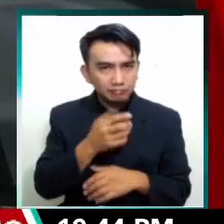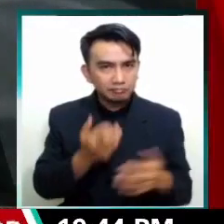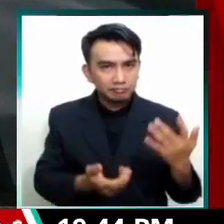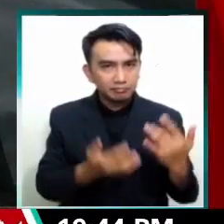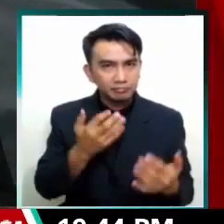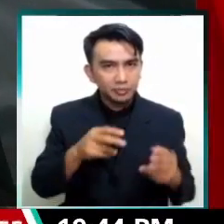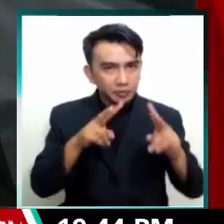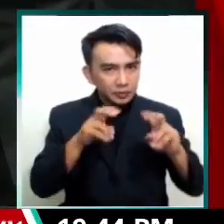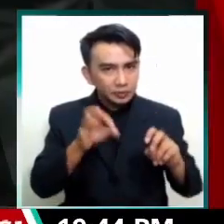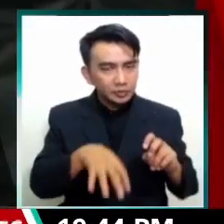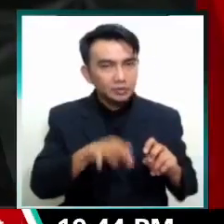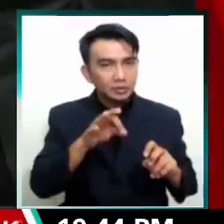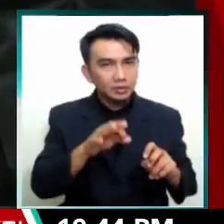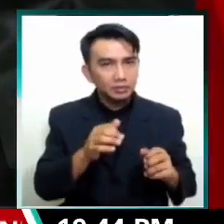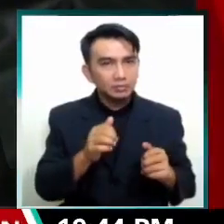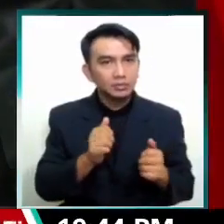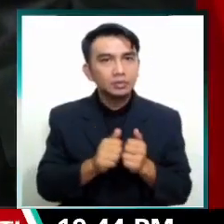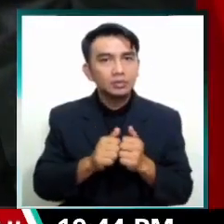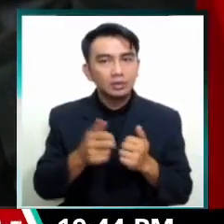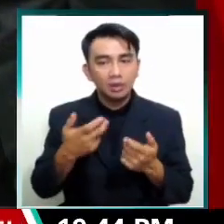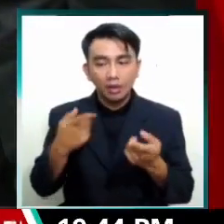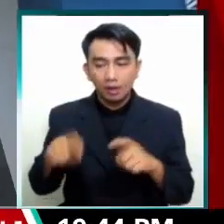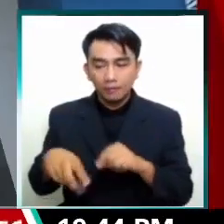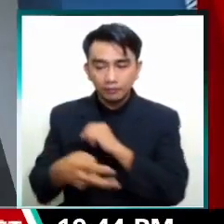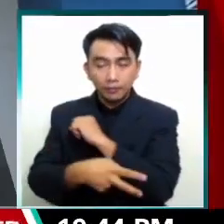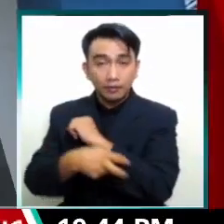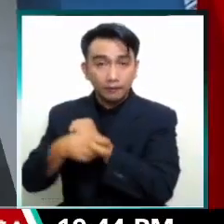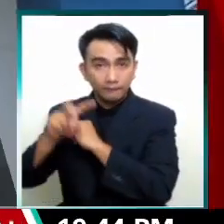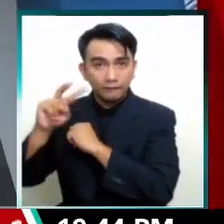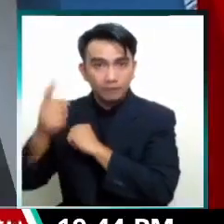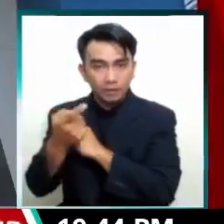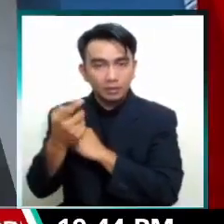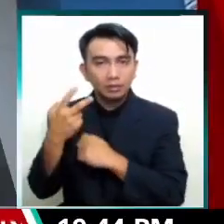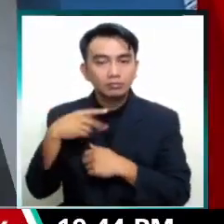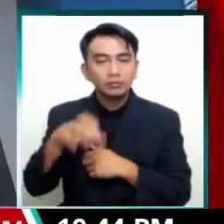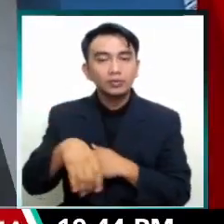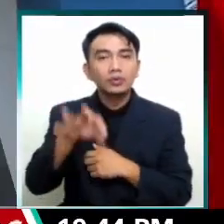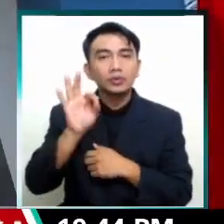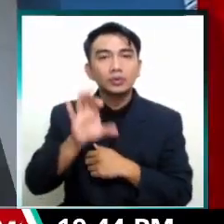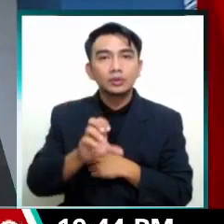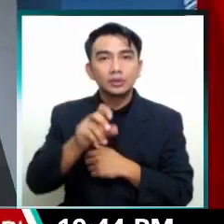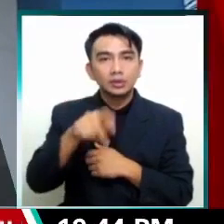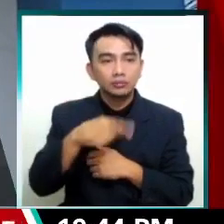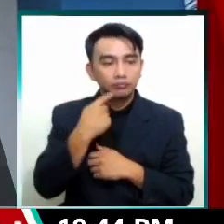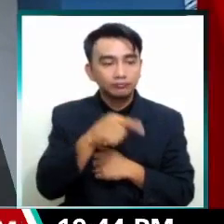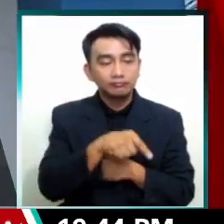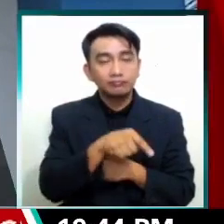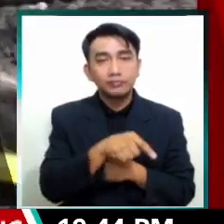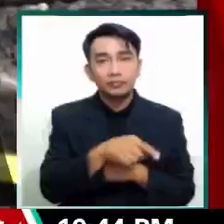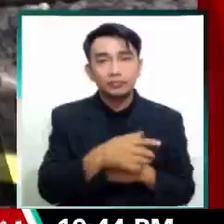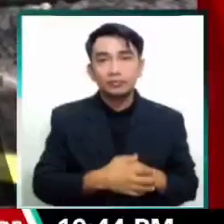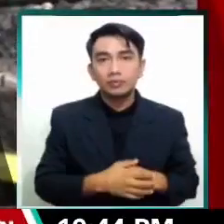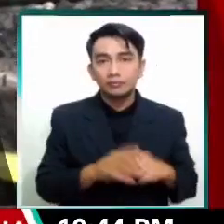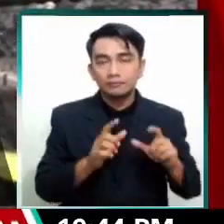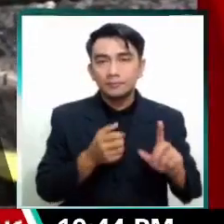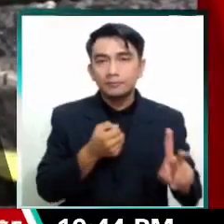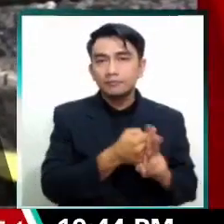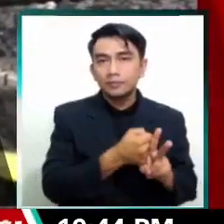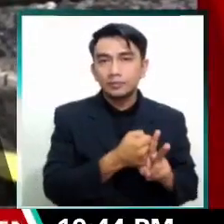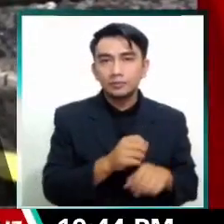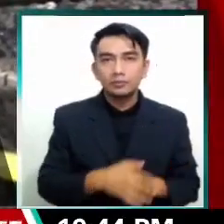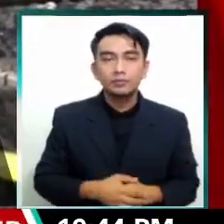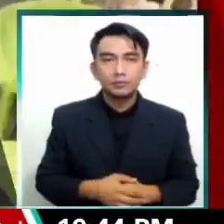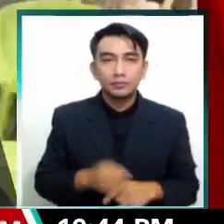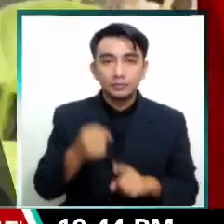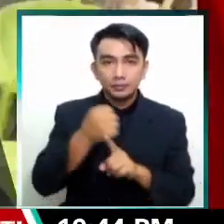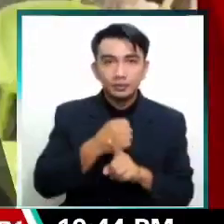Napagalamang bago ang sunog, may nakawan sa lugar kung saan nakuha ang cellphone ng isa sa mga biktima. Nitong Setyembre rin, nagpa-blatter si Maggie para